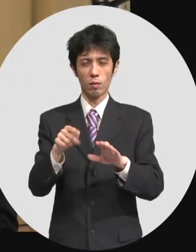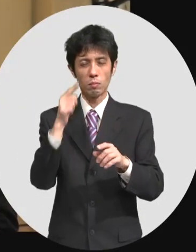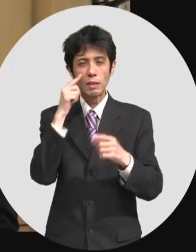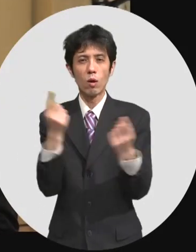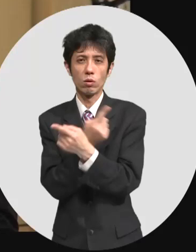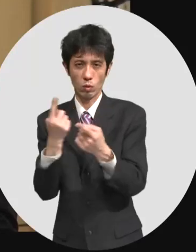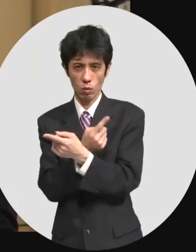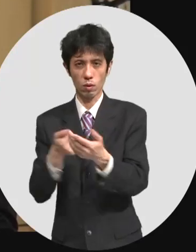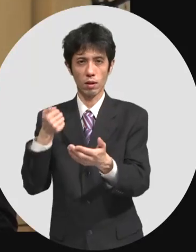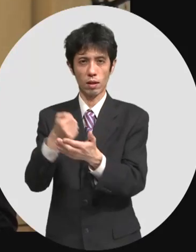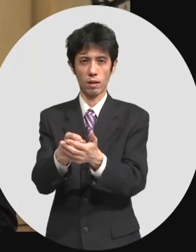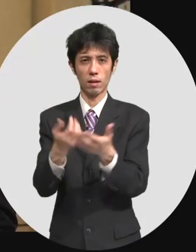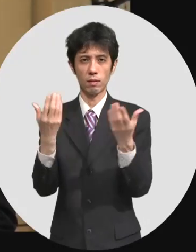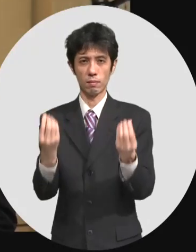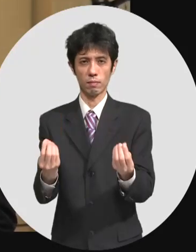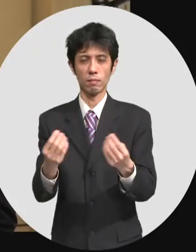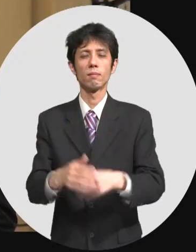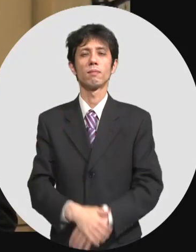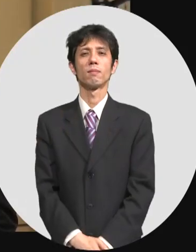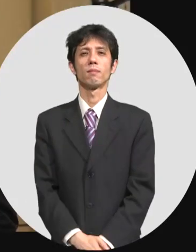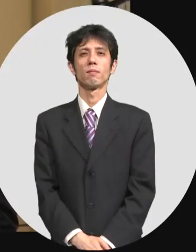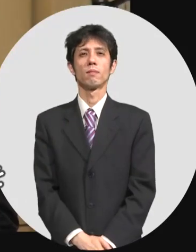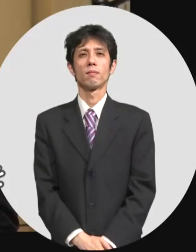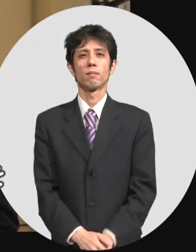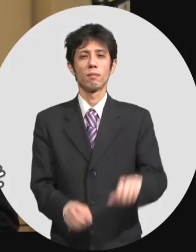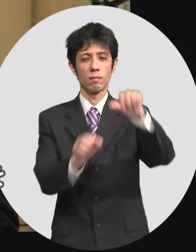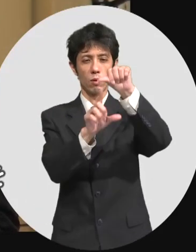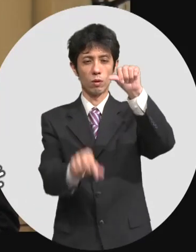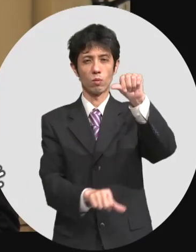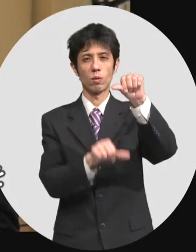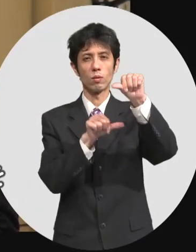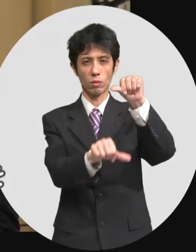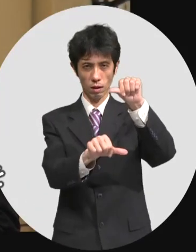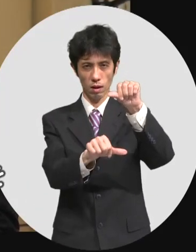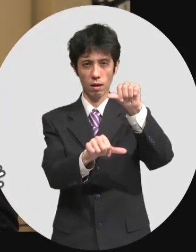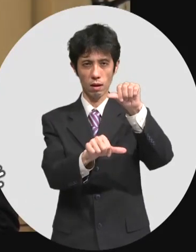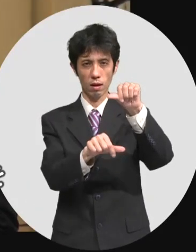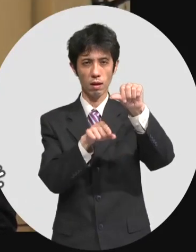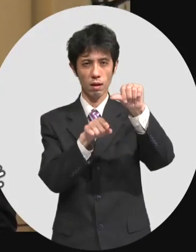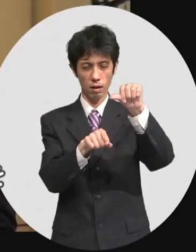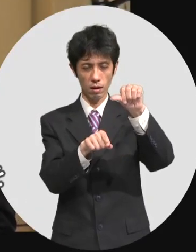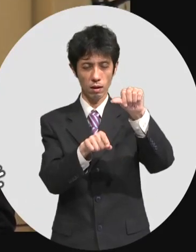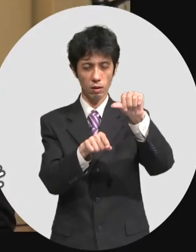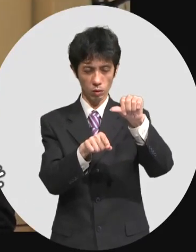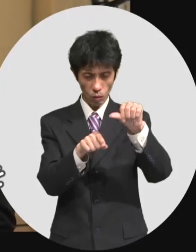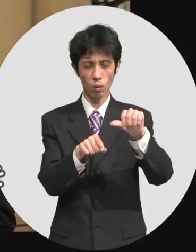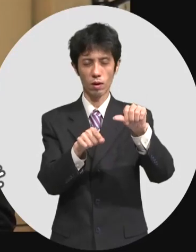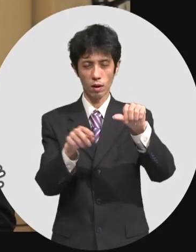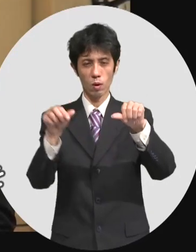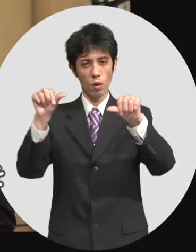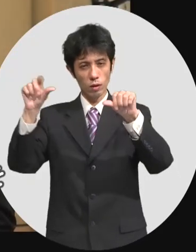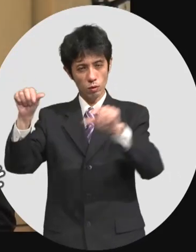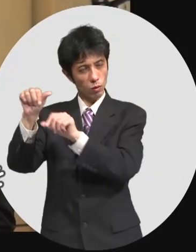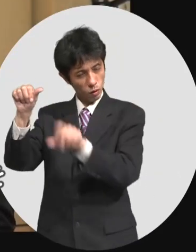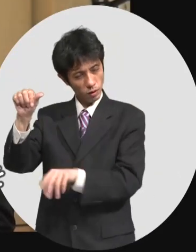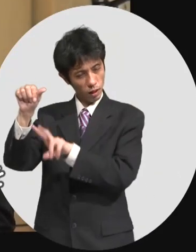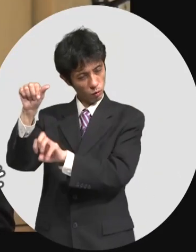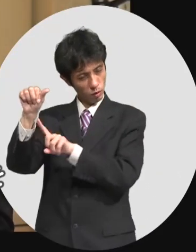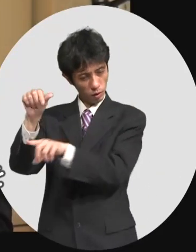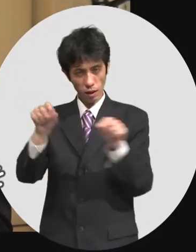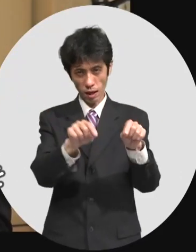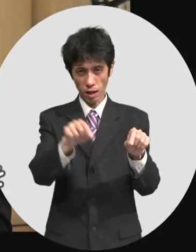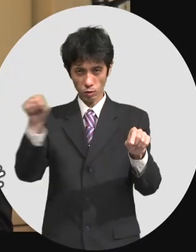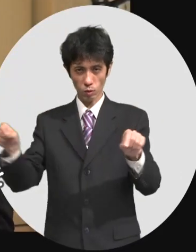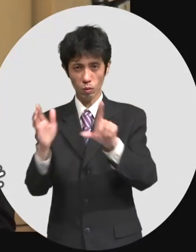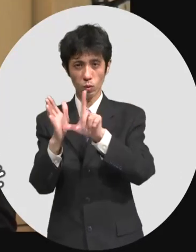決定をさせていただきました。5月5日の緊急事態措置が5月31日まで延長